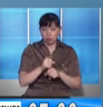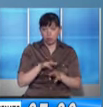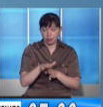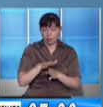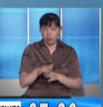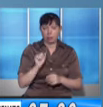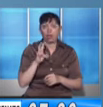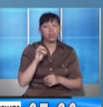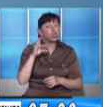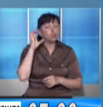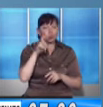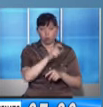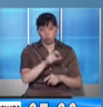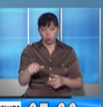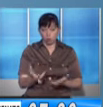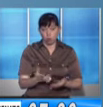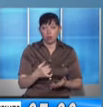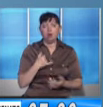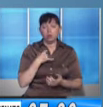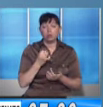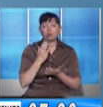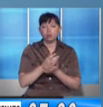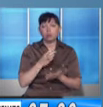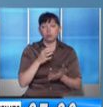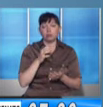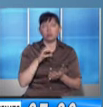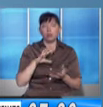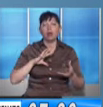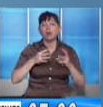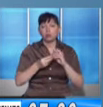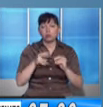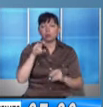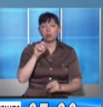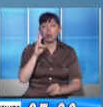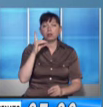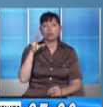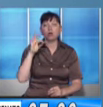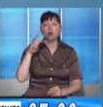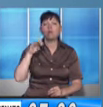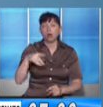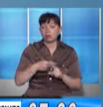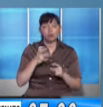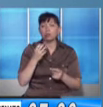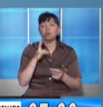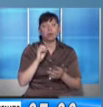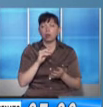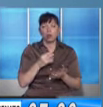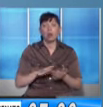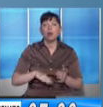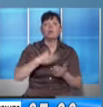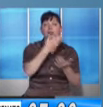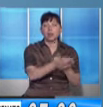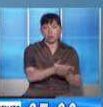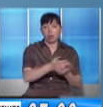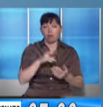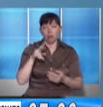Sunt lucruri care încă trebuie demonstrate. Avem raportul Andromat care încă nu a ajuns pe masa procurorilor. El nu a fost